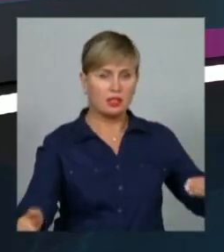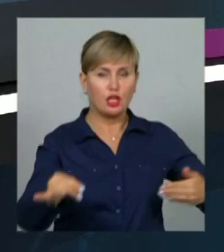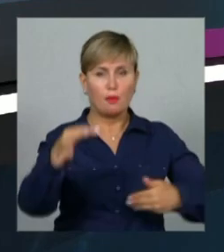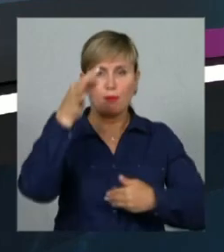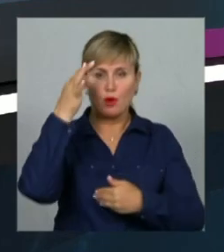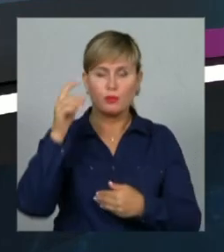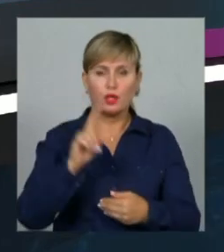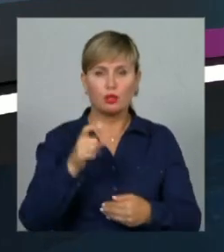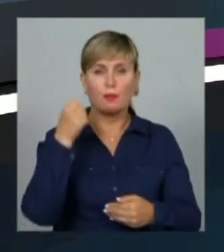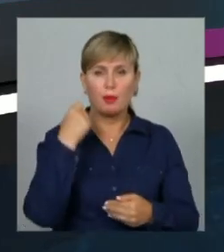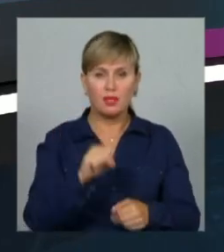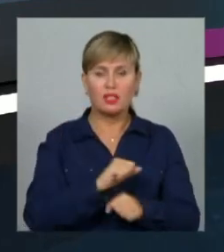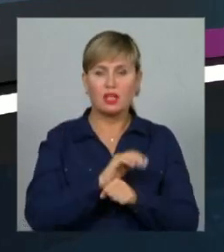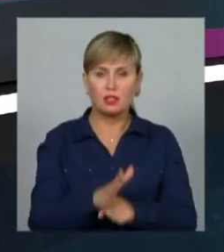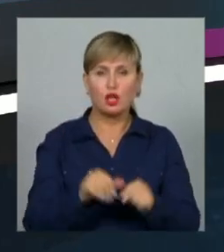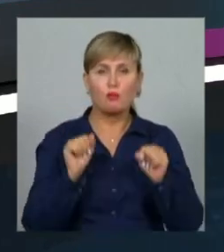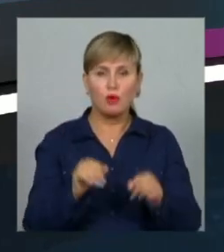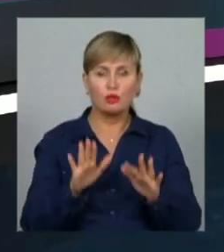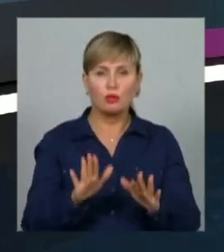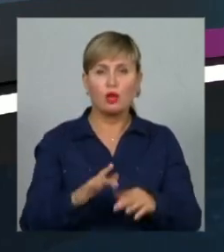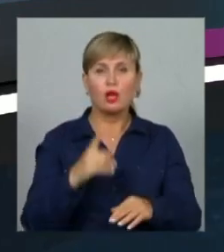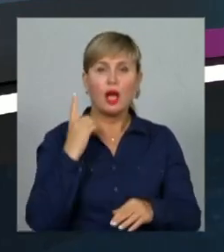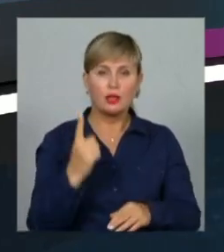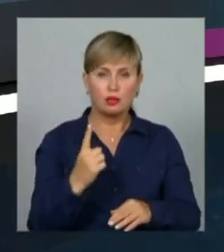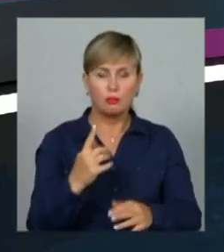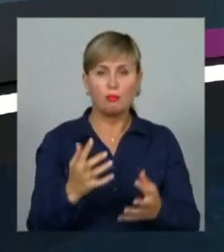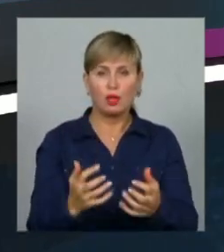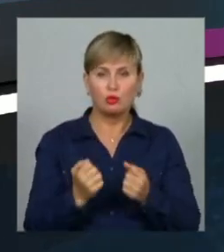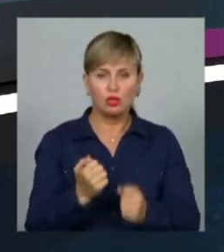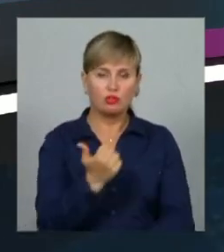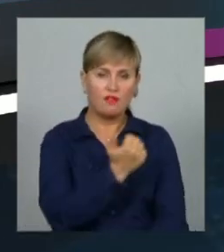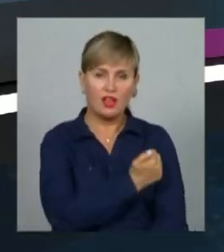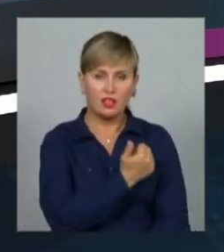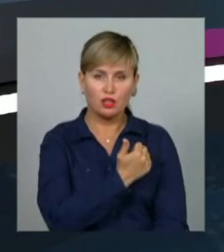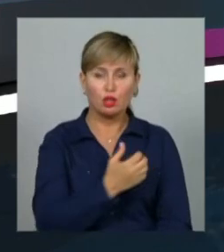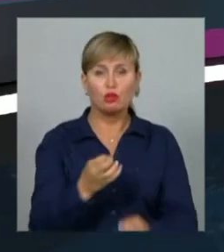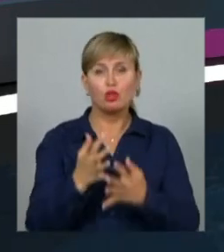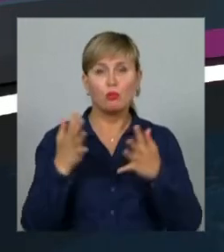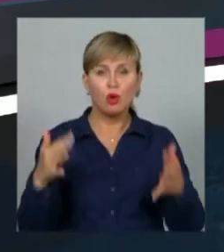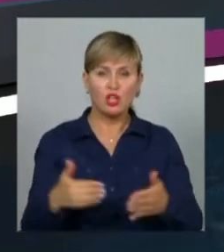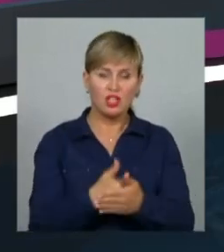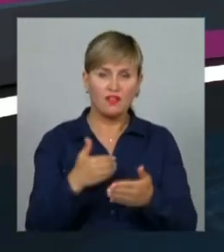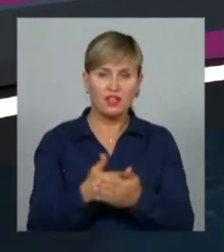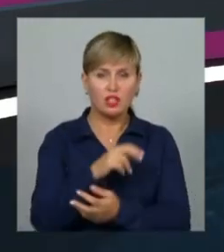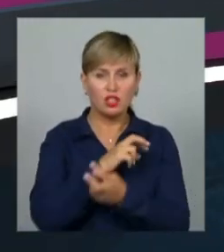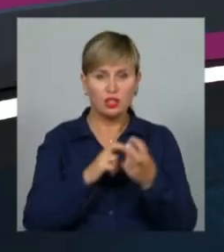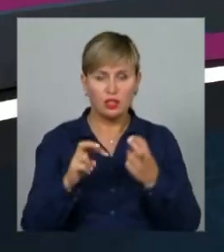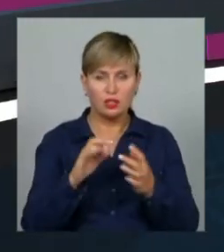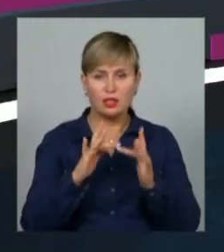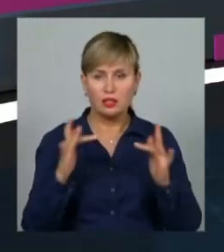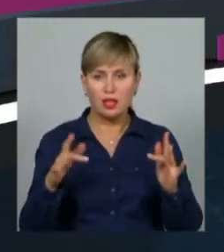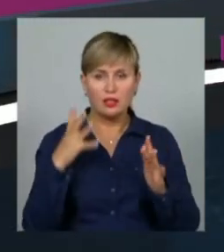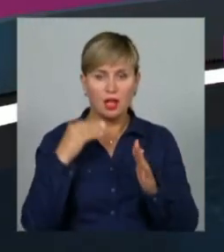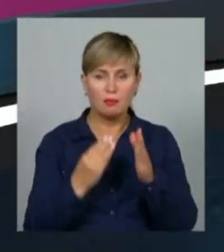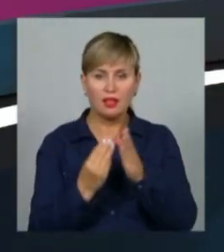помните, что победить коронавирус можно только одним способом – получив вакцину. Еще больше новостей ищите на сайте almaty.tv и